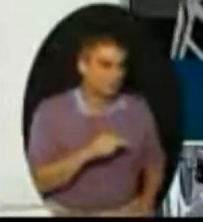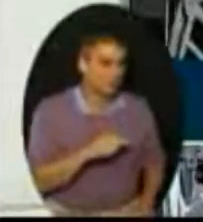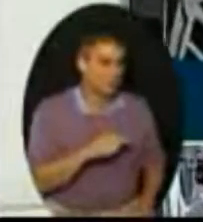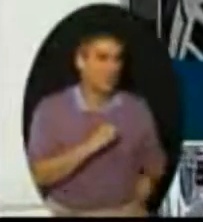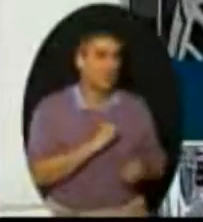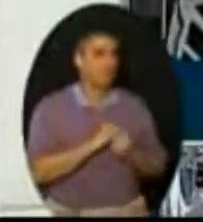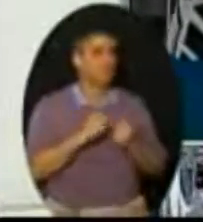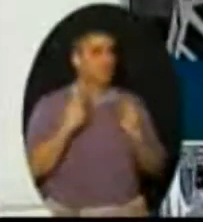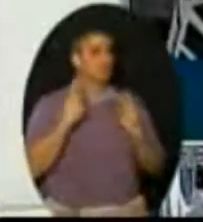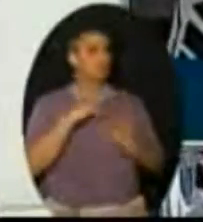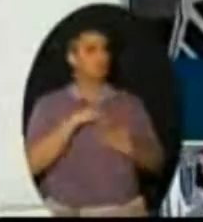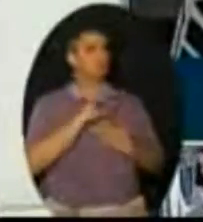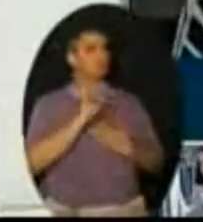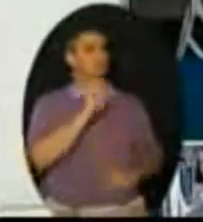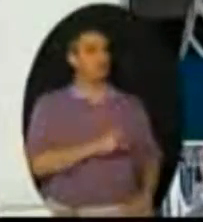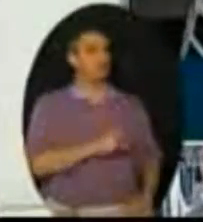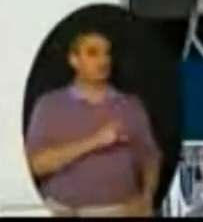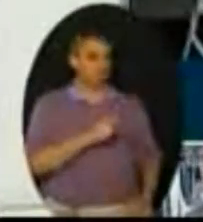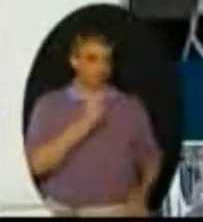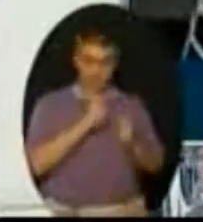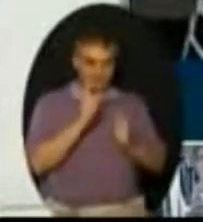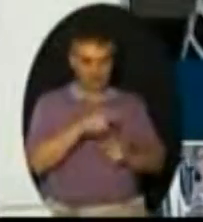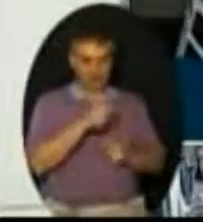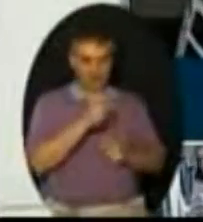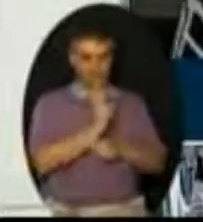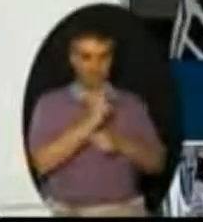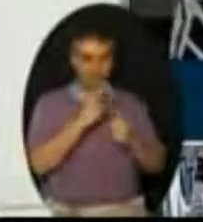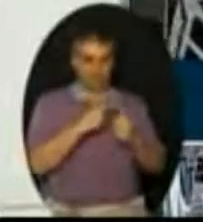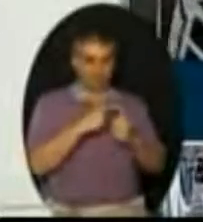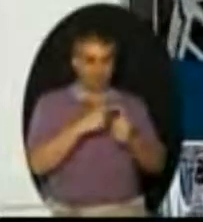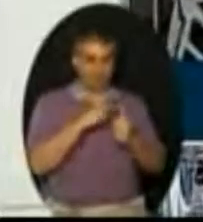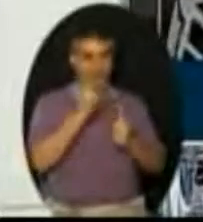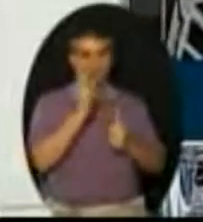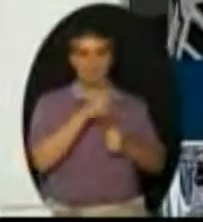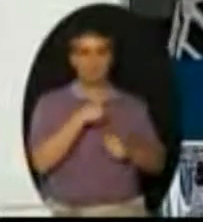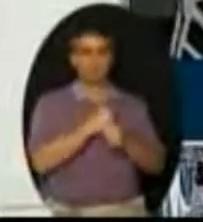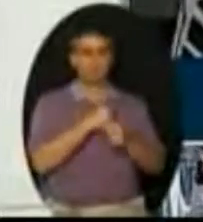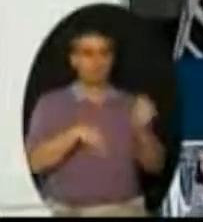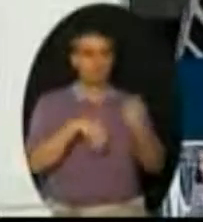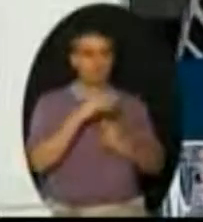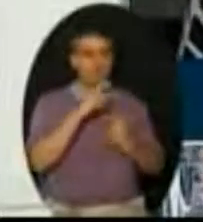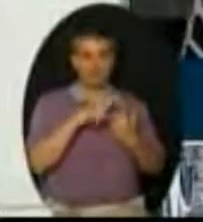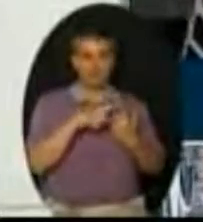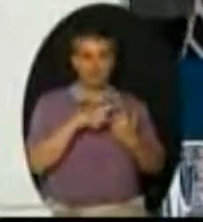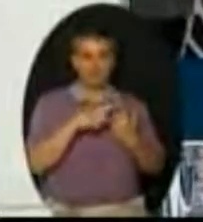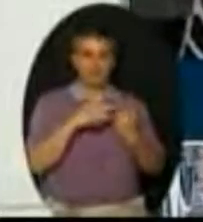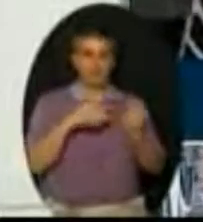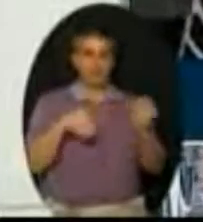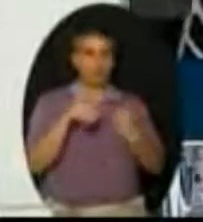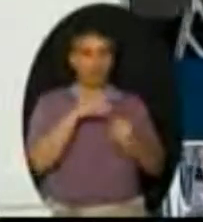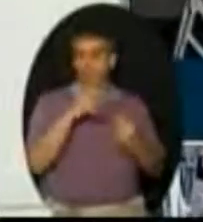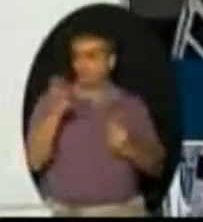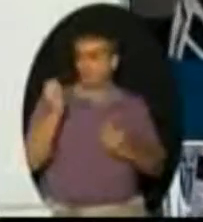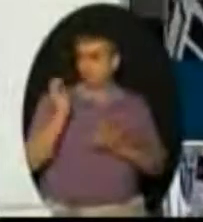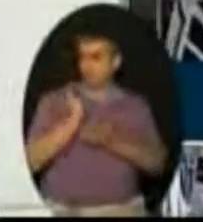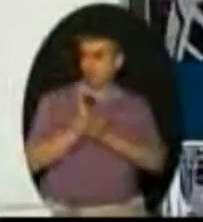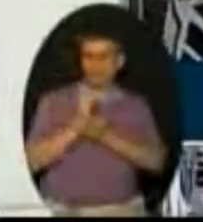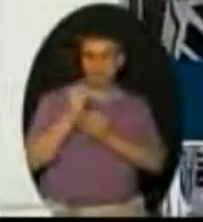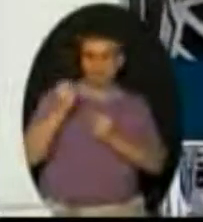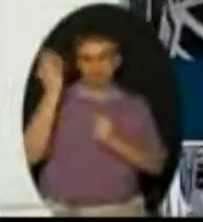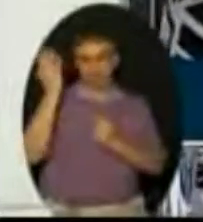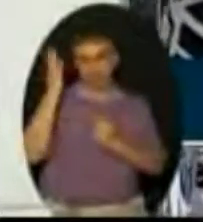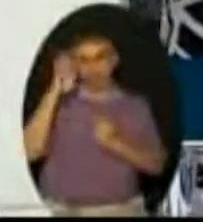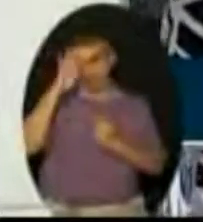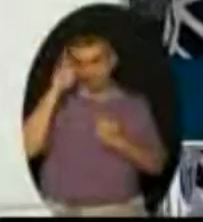המוסרית והערכית של האדם. מאמר הוא אדם שקרן, הוא אדם שעושה מניפולציות, קומבינות, לוקח הלוואות בשוק